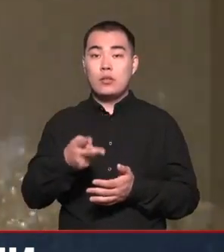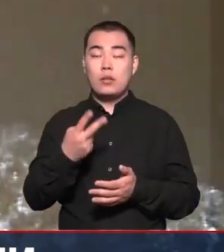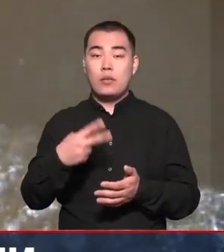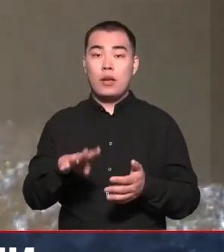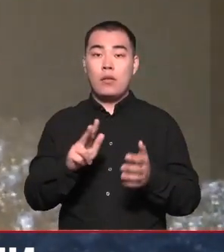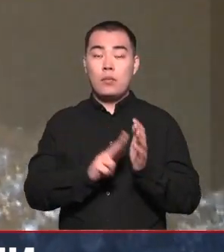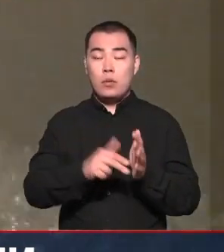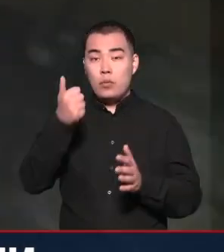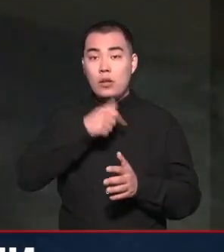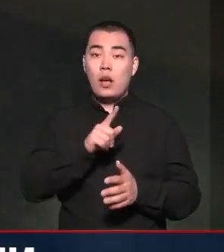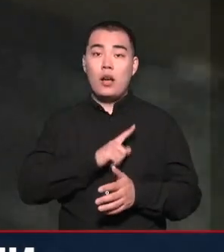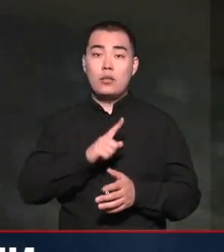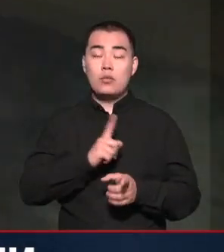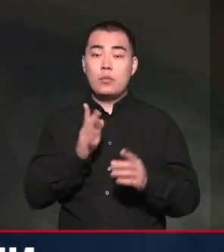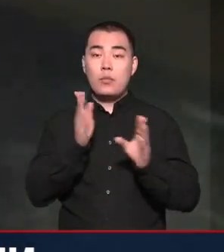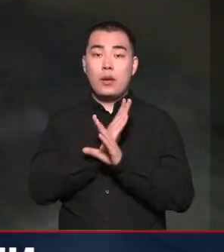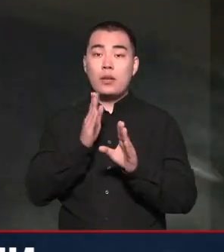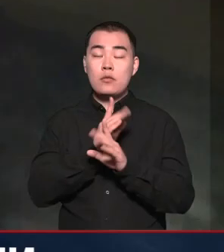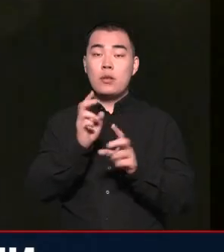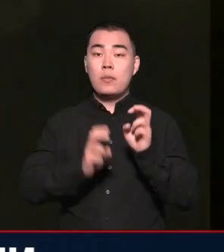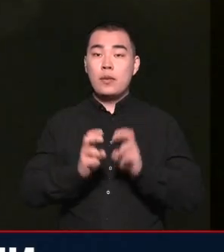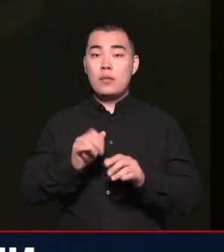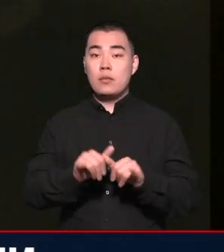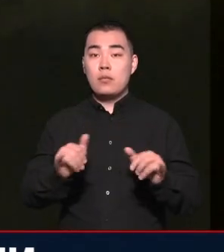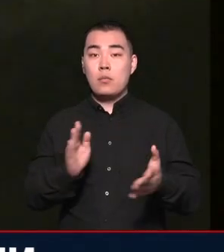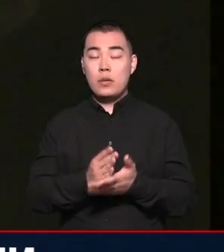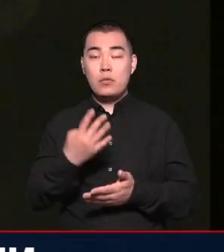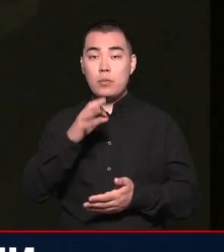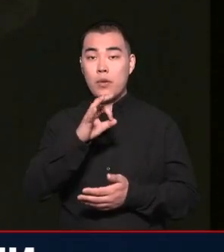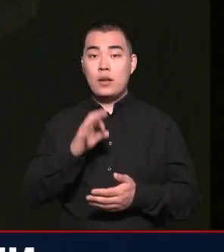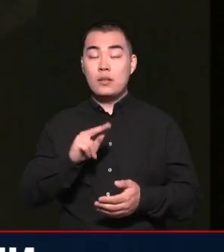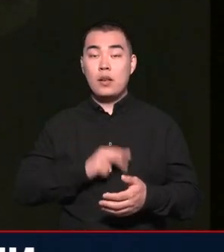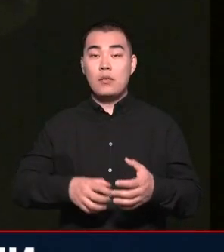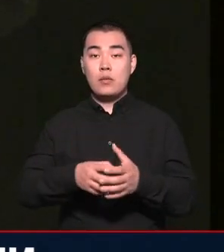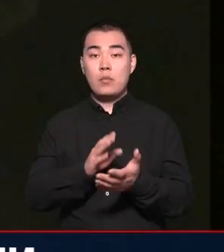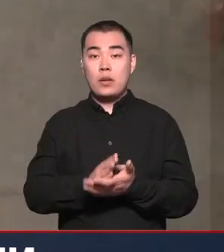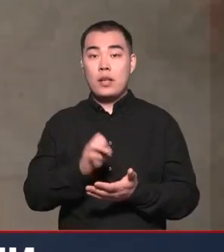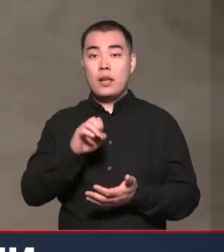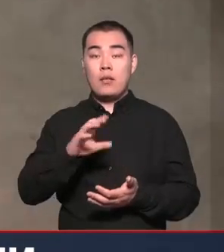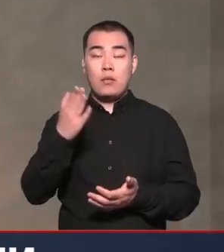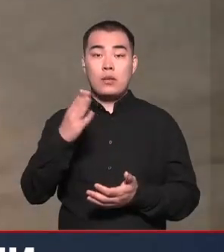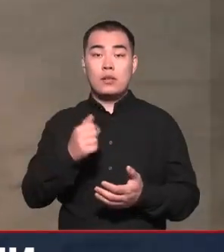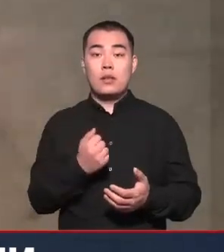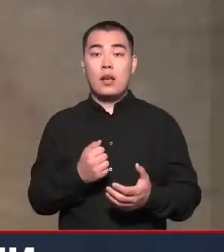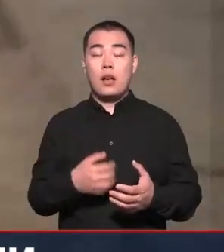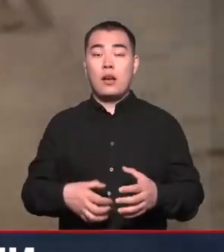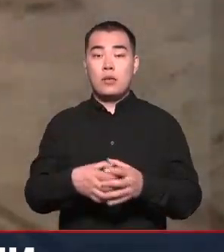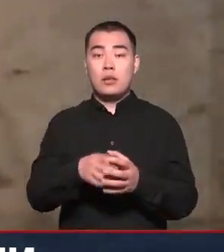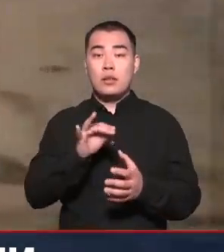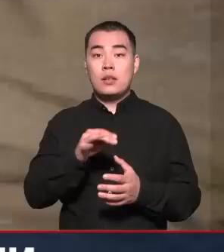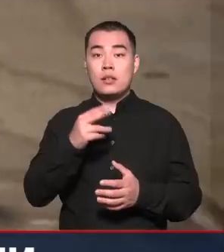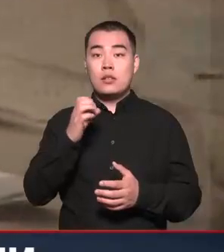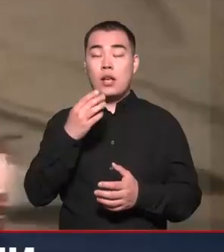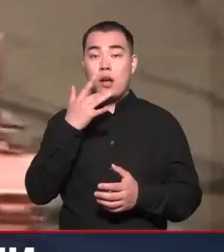2024-2028 годы. По прогнозам, объем производства увеличится на 40%. Сотрудничать собираются с Европейским Союзом, США и